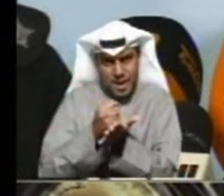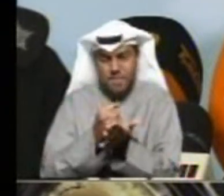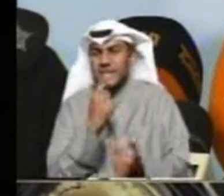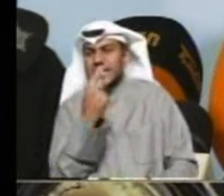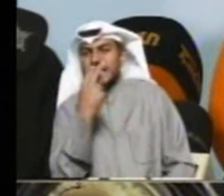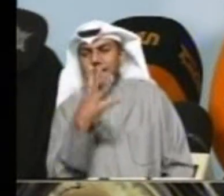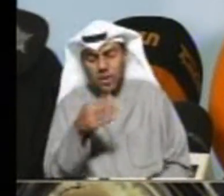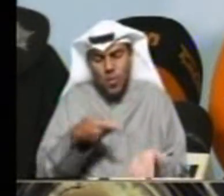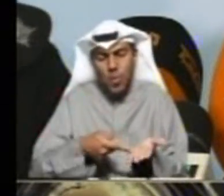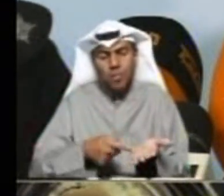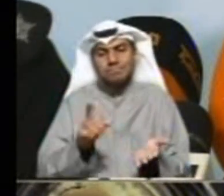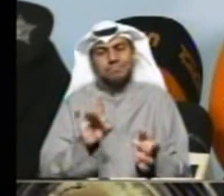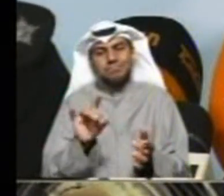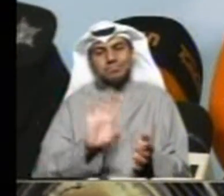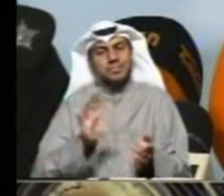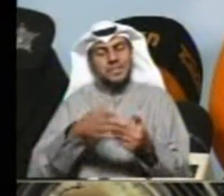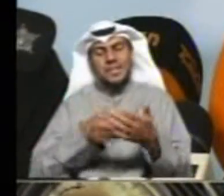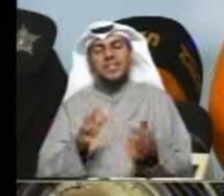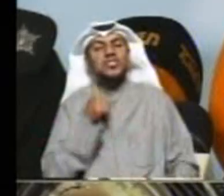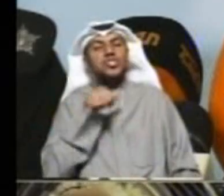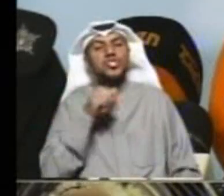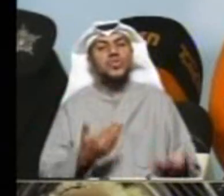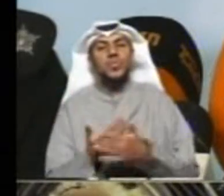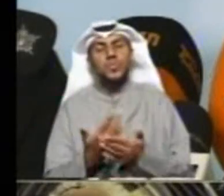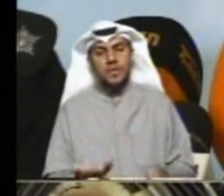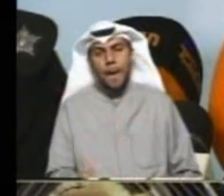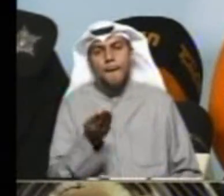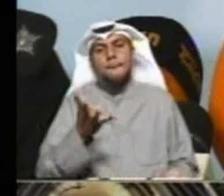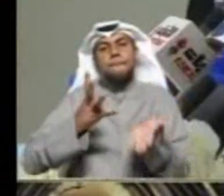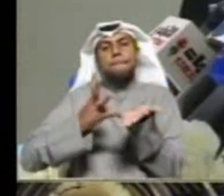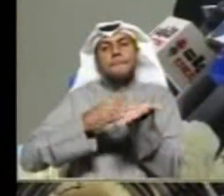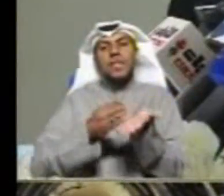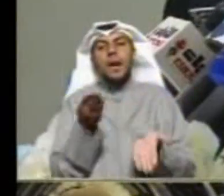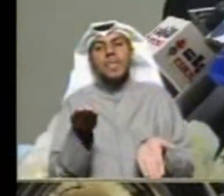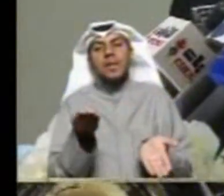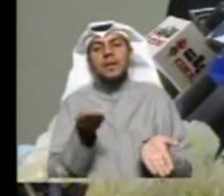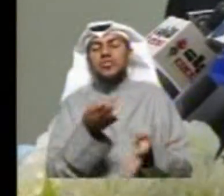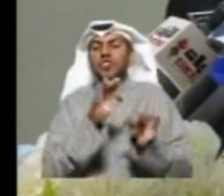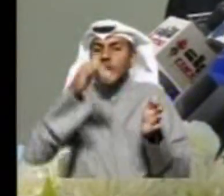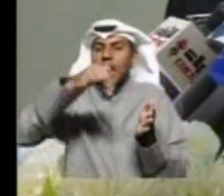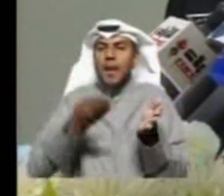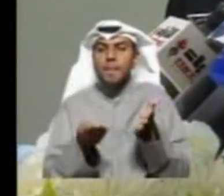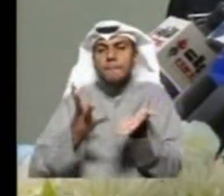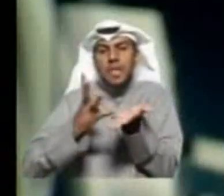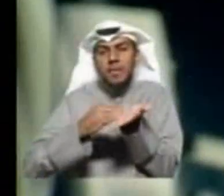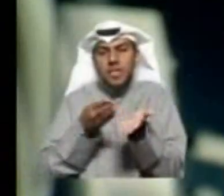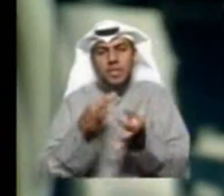بحيث تعتبر تلك البطاقة بمثابة إثبات إقامة الأجنبي بدولة الكويت.